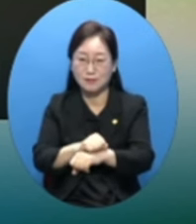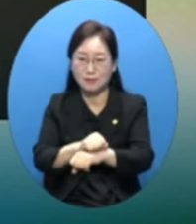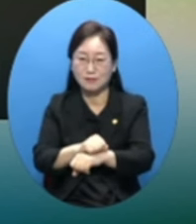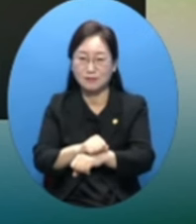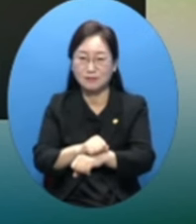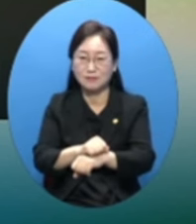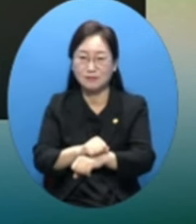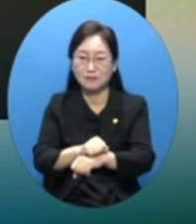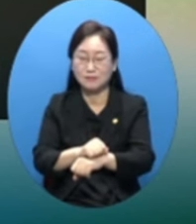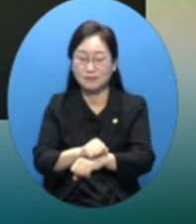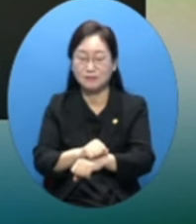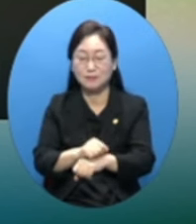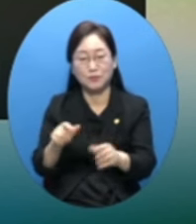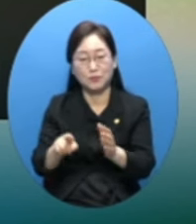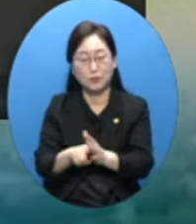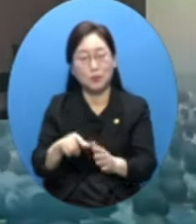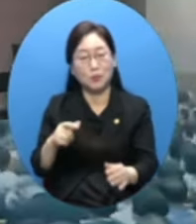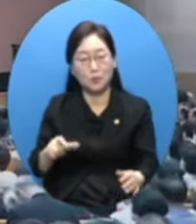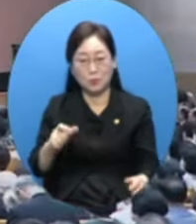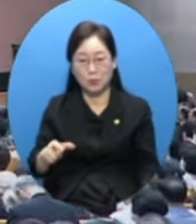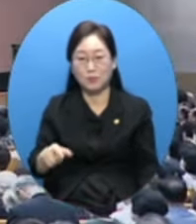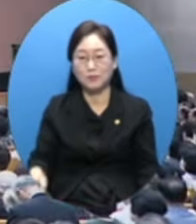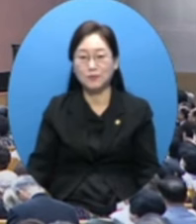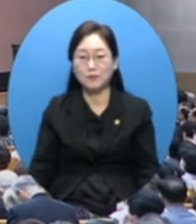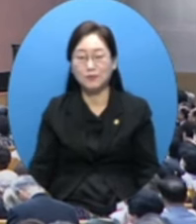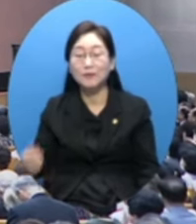믿음의 사람이었습니다. 그런데